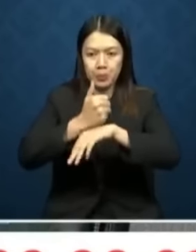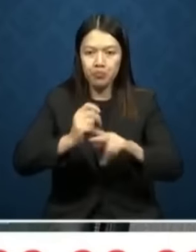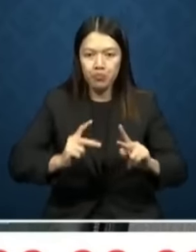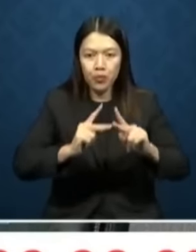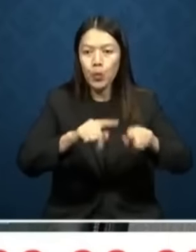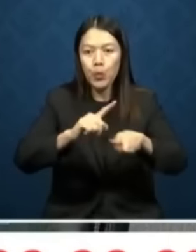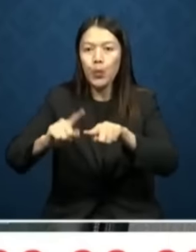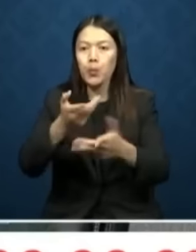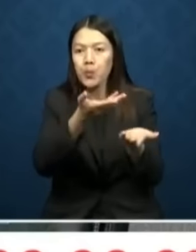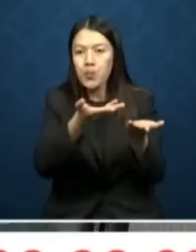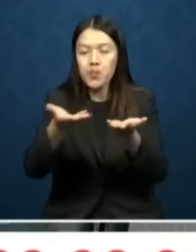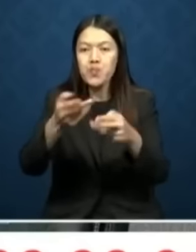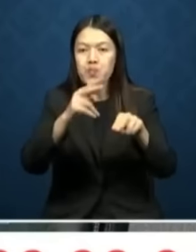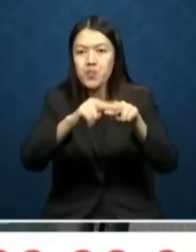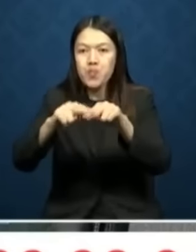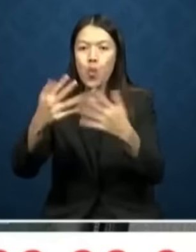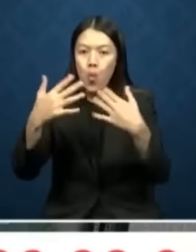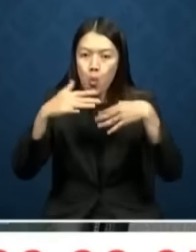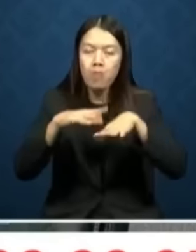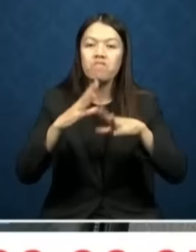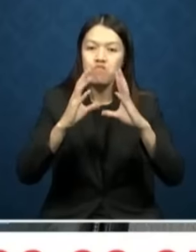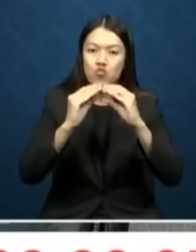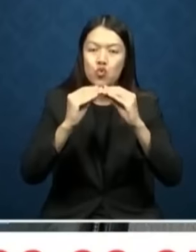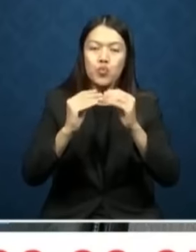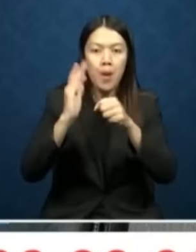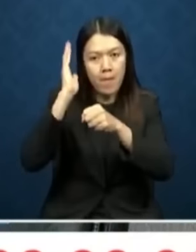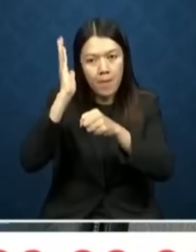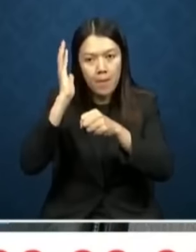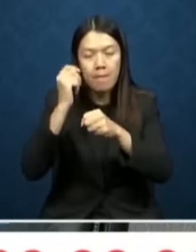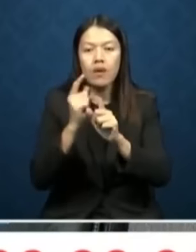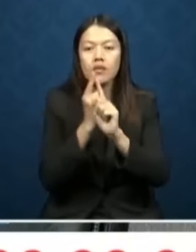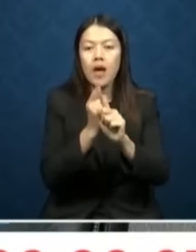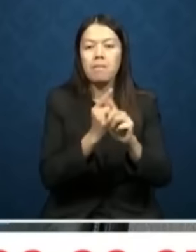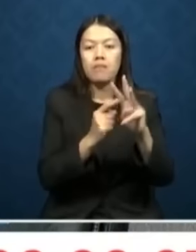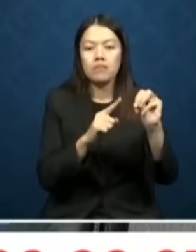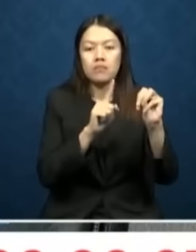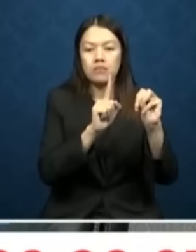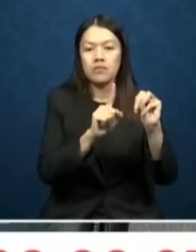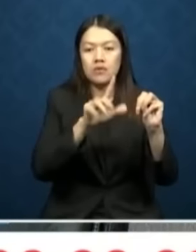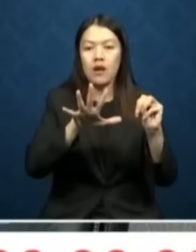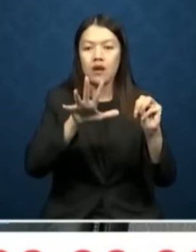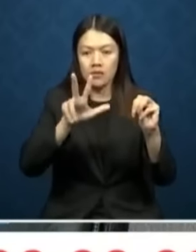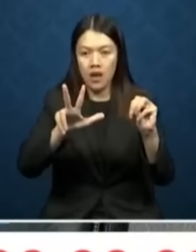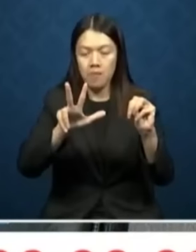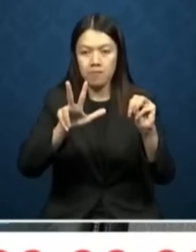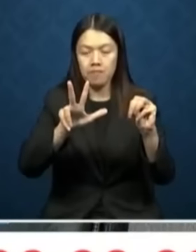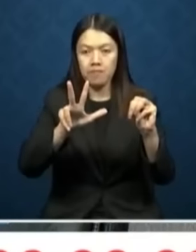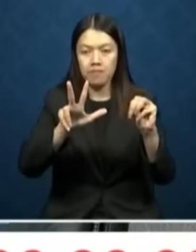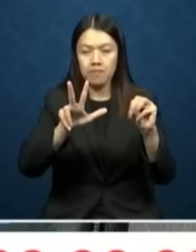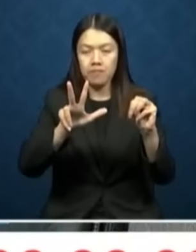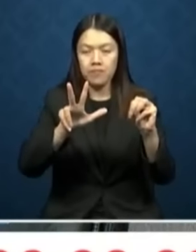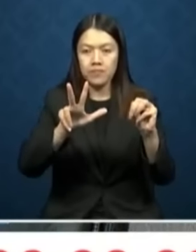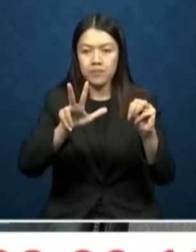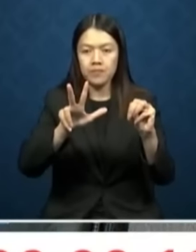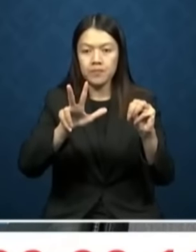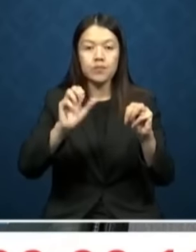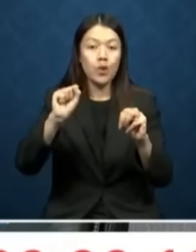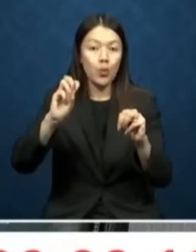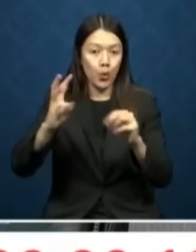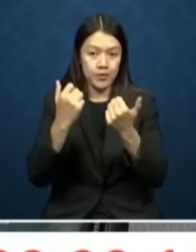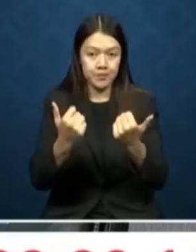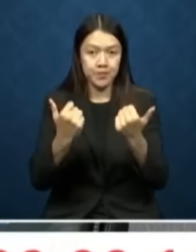หลายๆท่านที่ได้มาร่วมฟังการอภิปรายตามมาตรา153ของวุฒิสภา